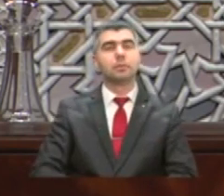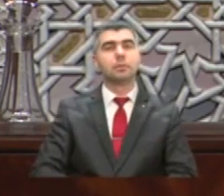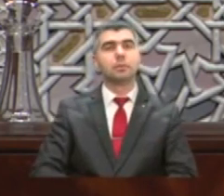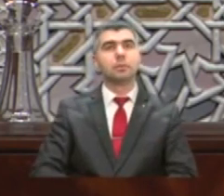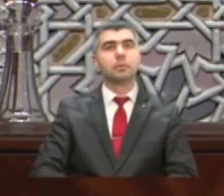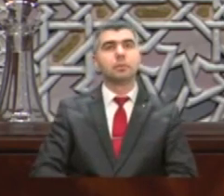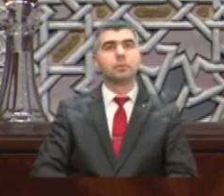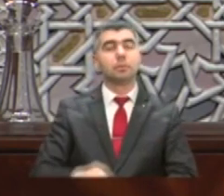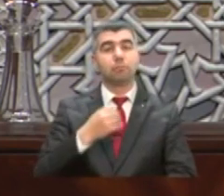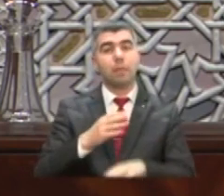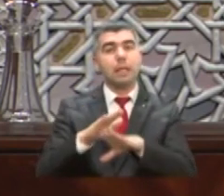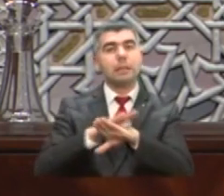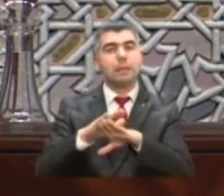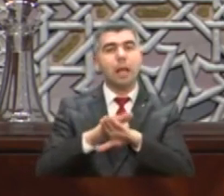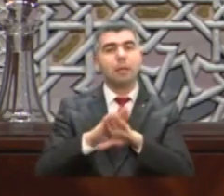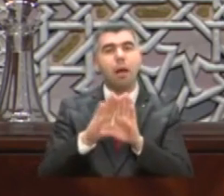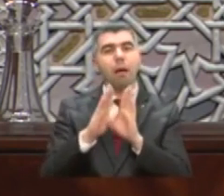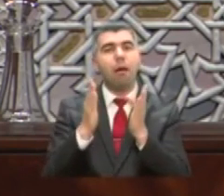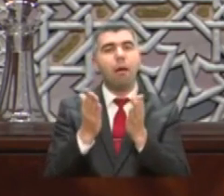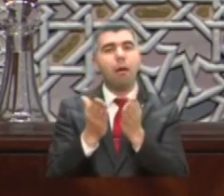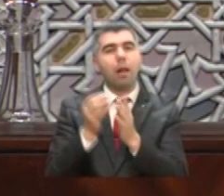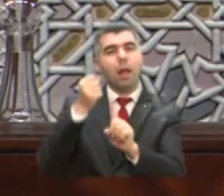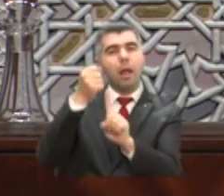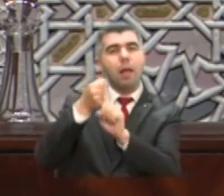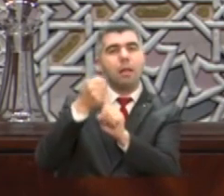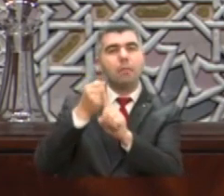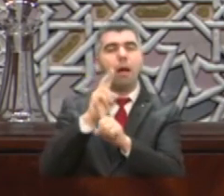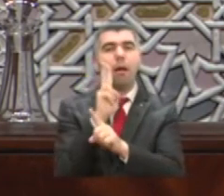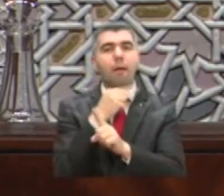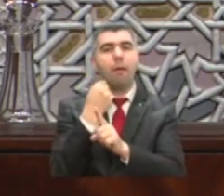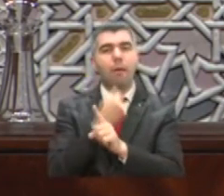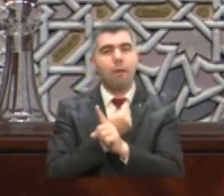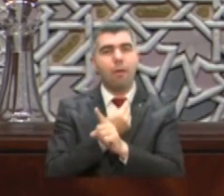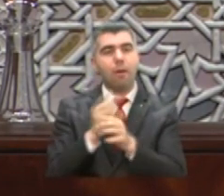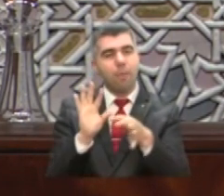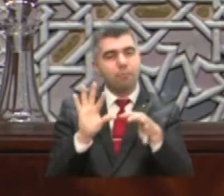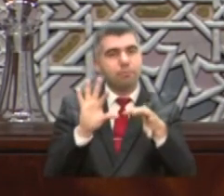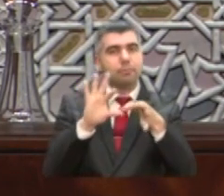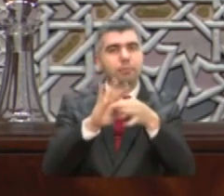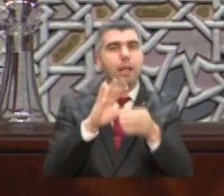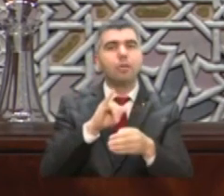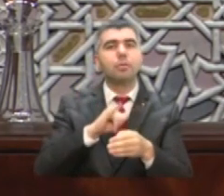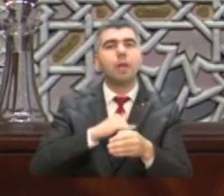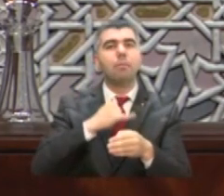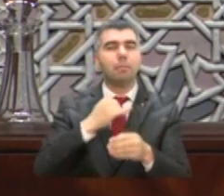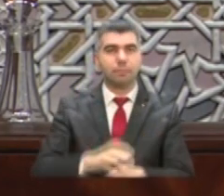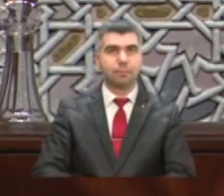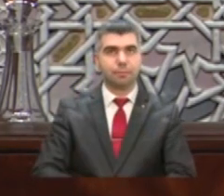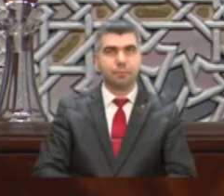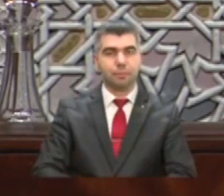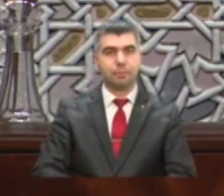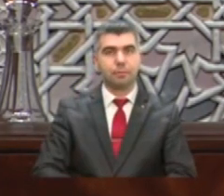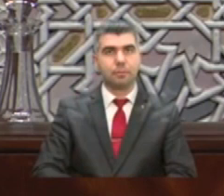المتعلق بموضوع السياسة العامة للحكومة الخاصة بإدماج الشباب،